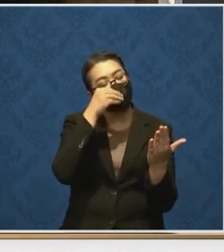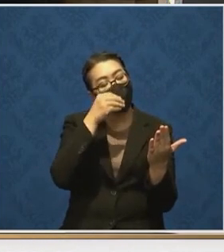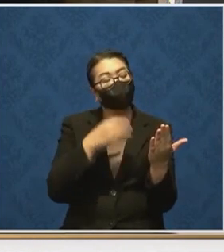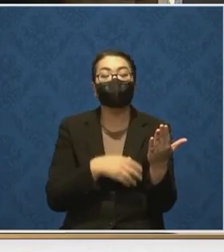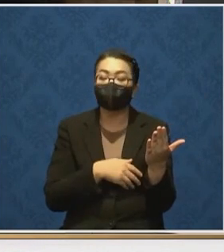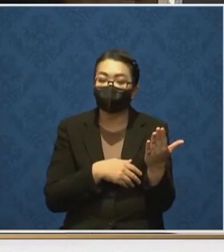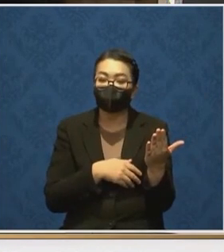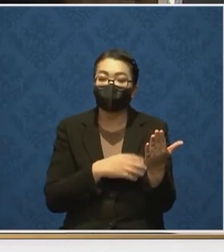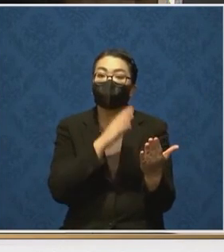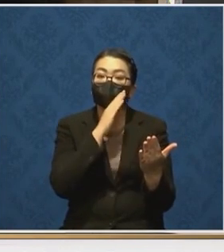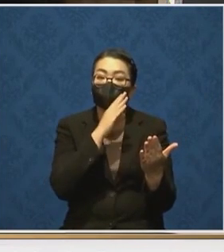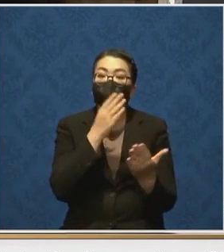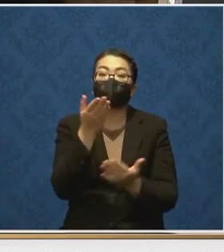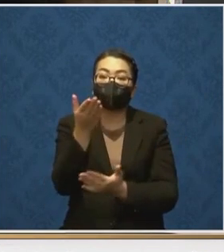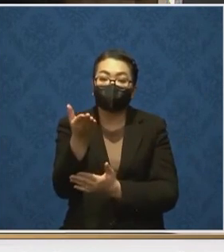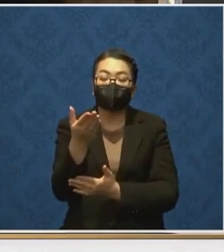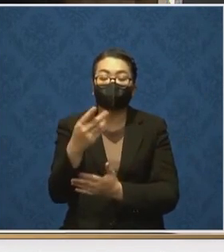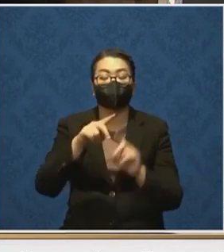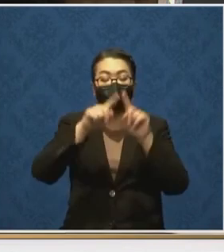ัปต